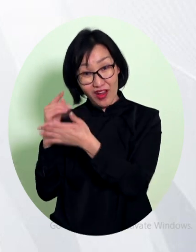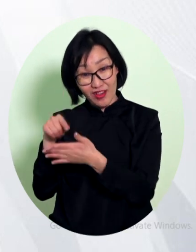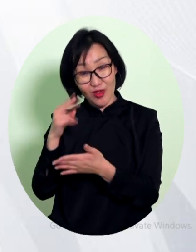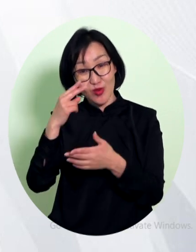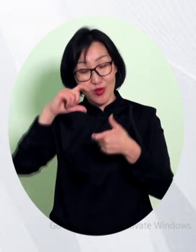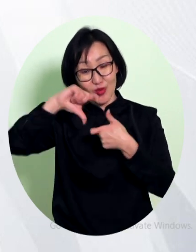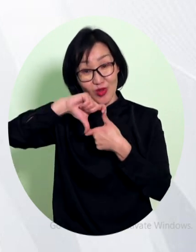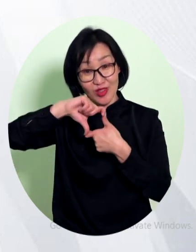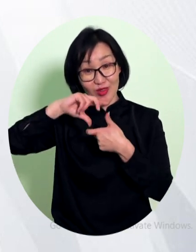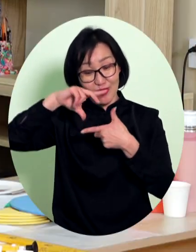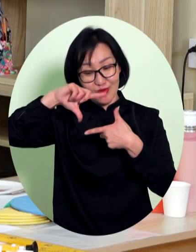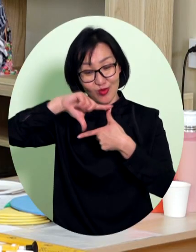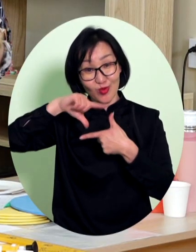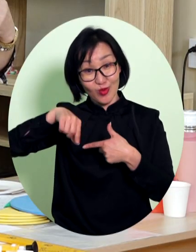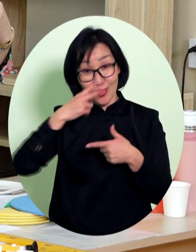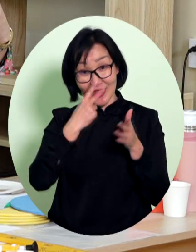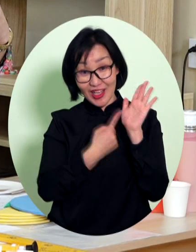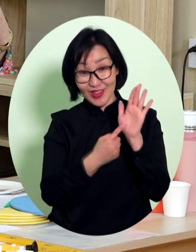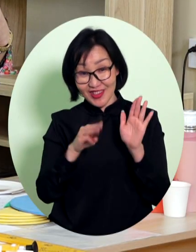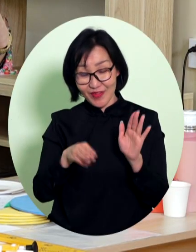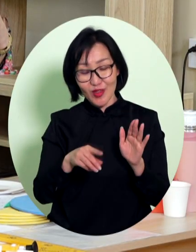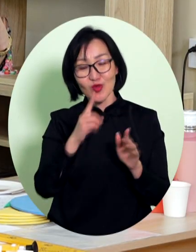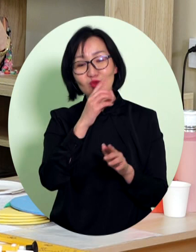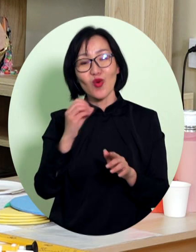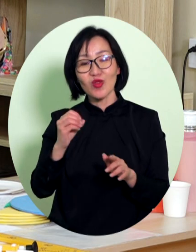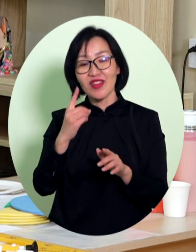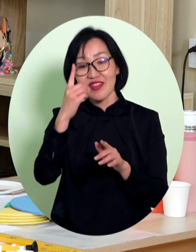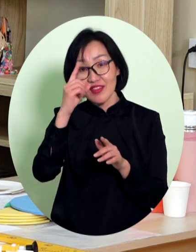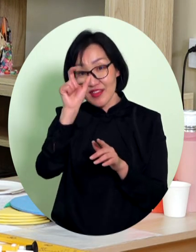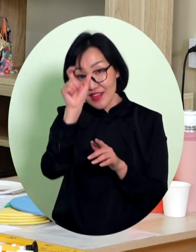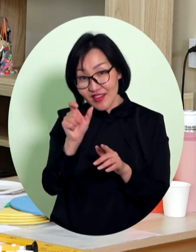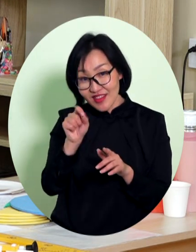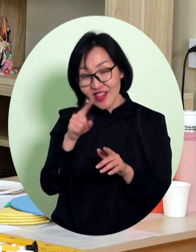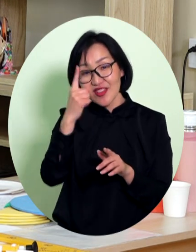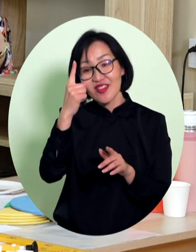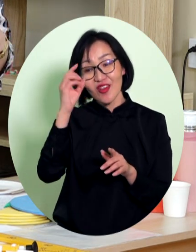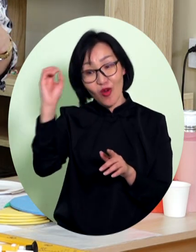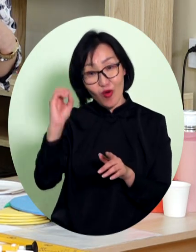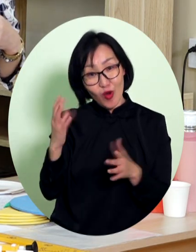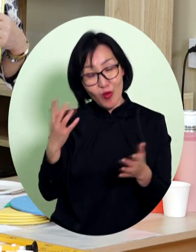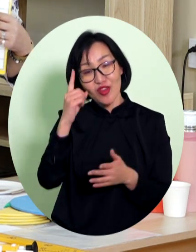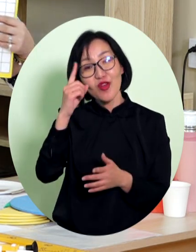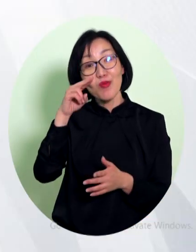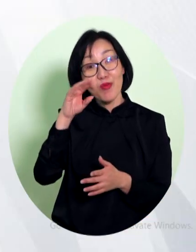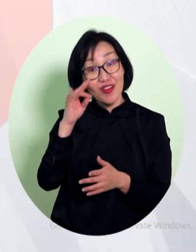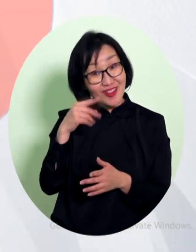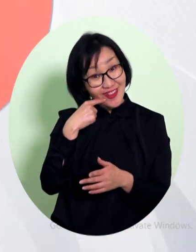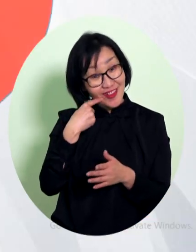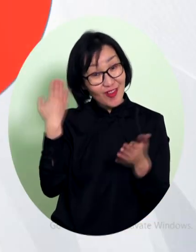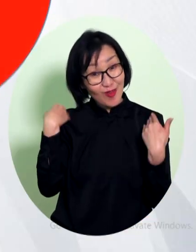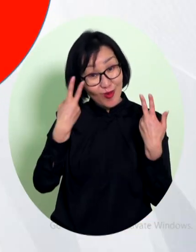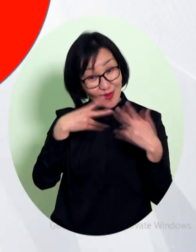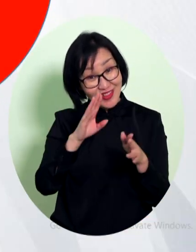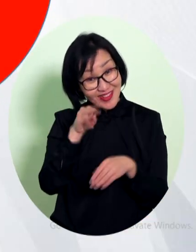дүрс. Өөрөөр хэлбэл 100-ы 1 хэсгийг юу гэсэн? 1%, 1% гэж үтсэн шүү дээ.